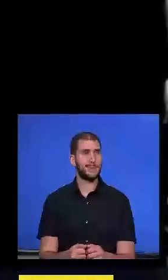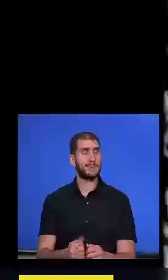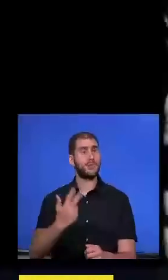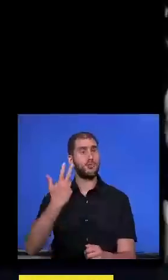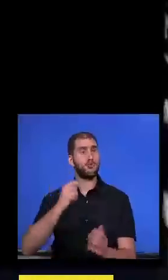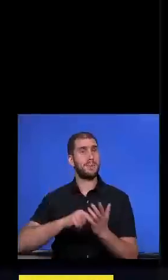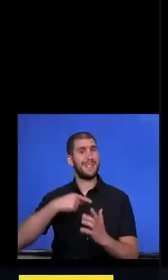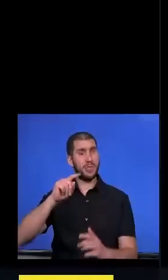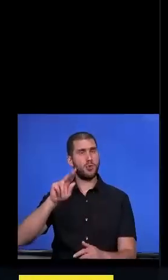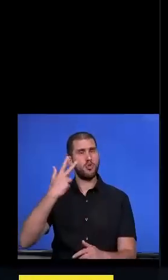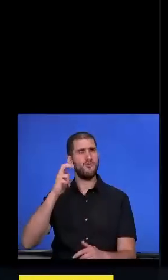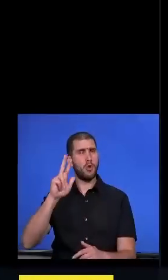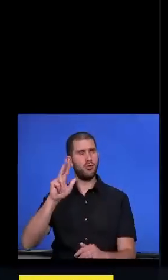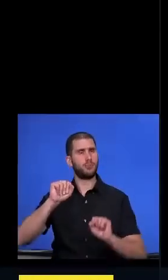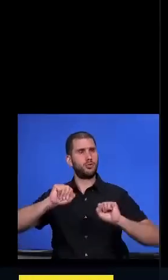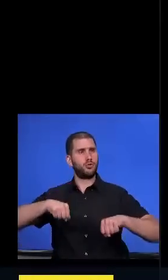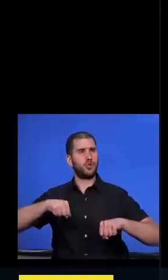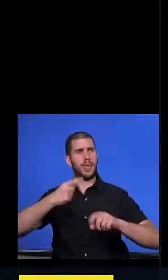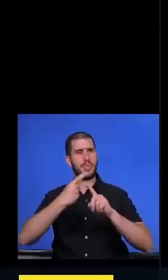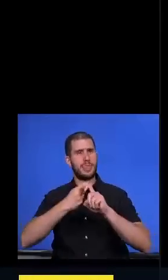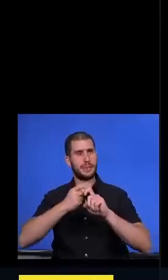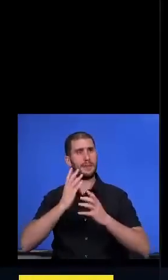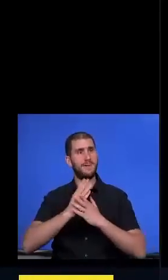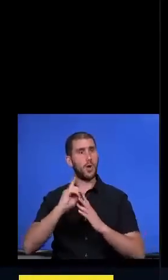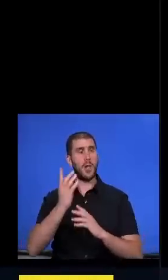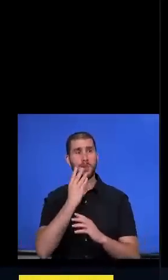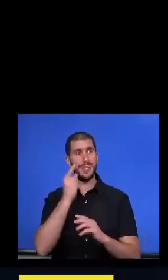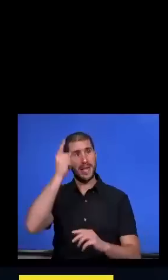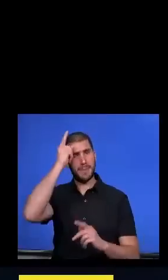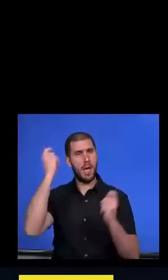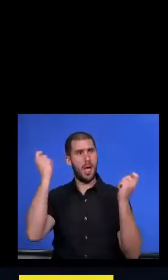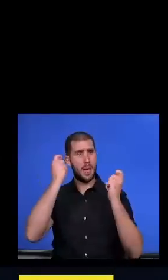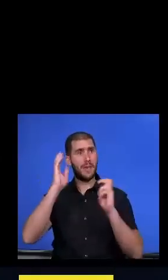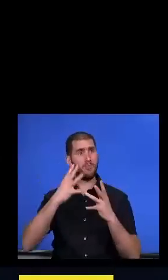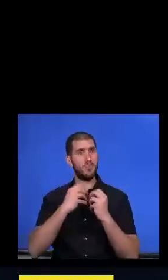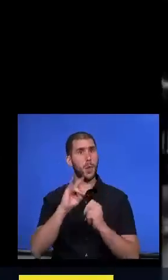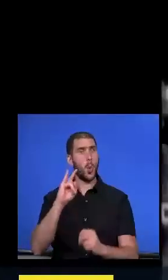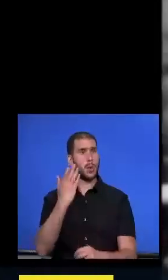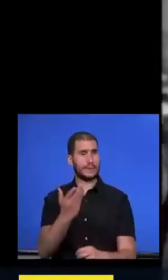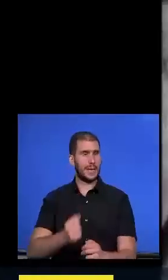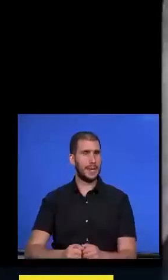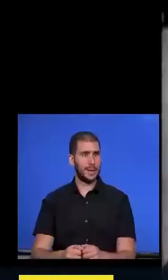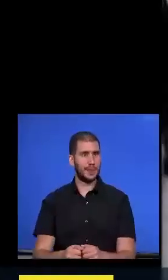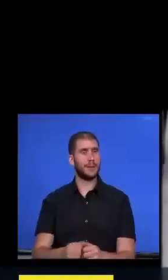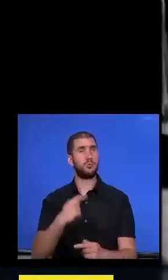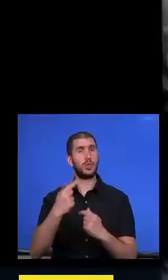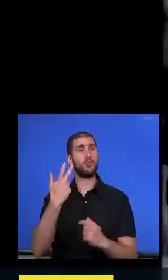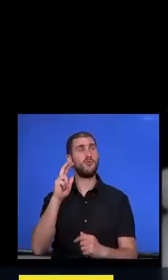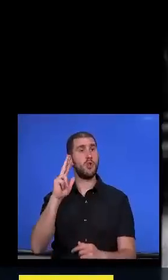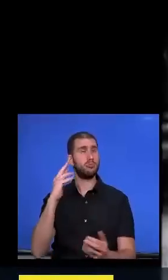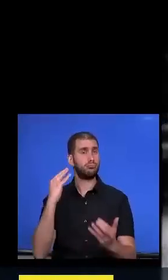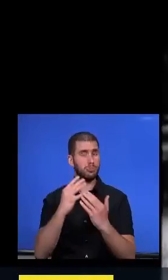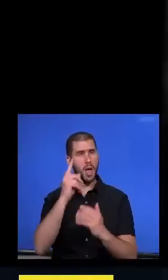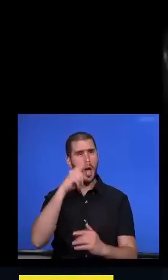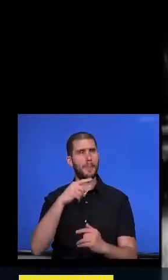30 בינואר 33, עליית הנאצים לשלטון מכניסה את כל יהדות גרמניה להלם, גם את משפחת חוצן. משנת 33,